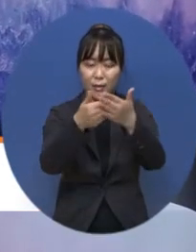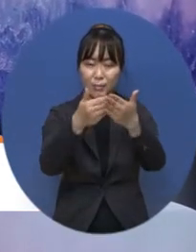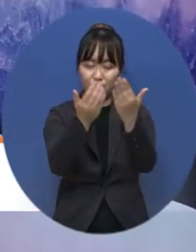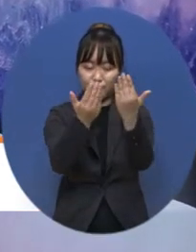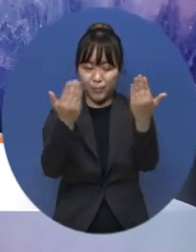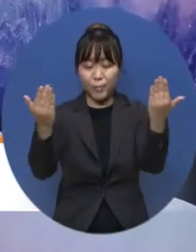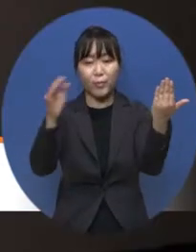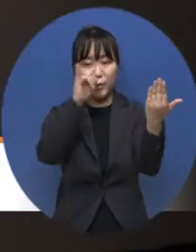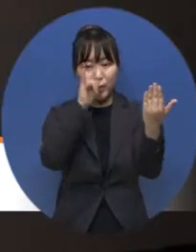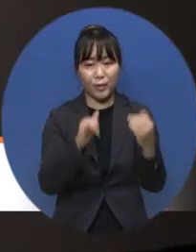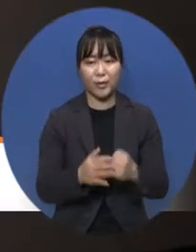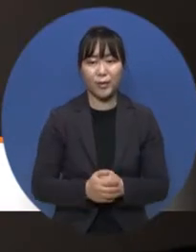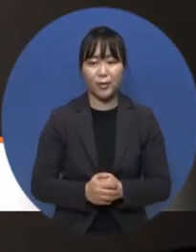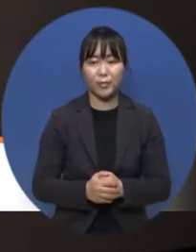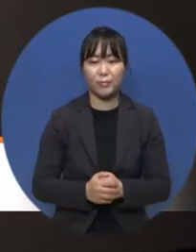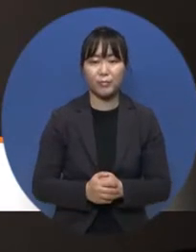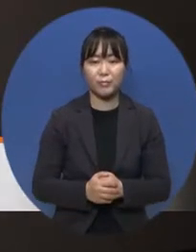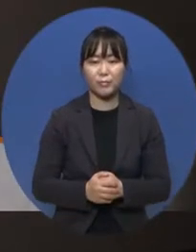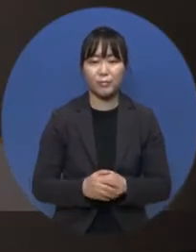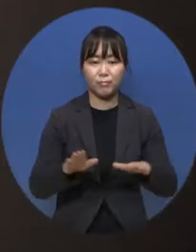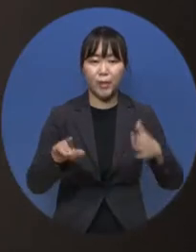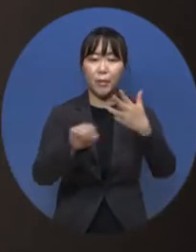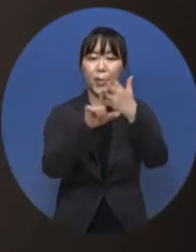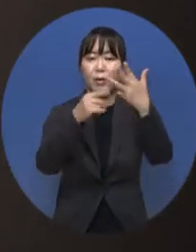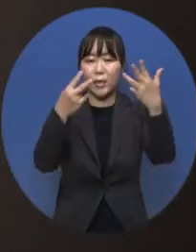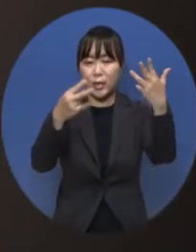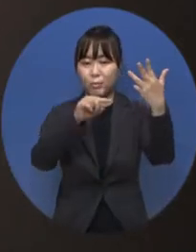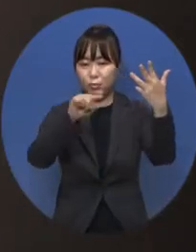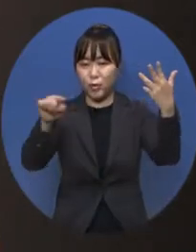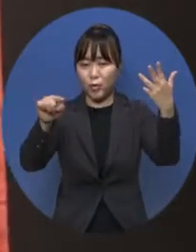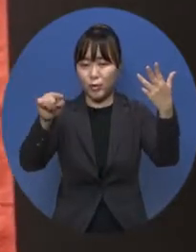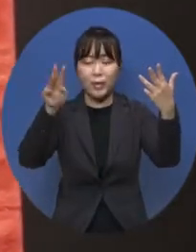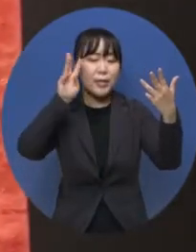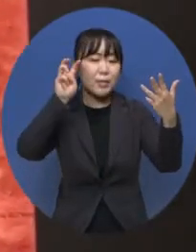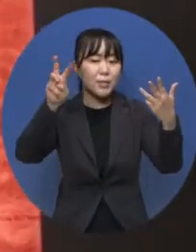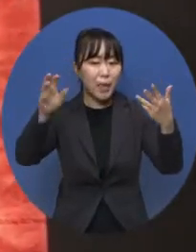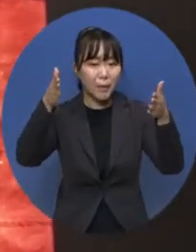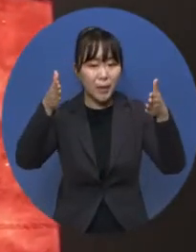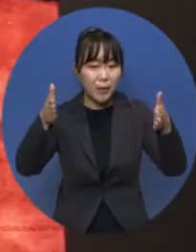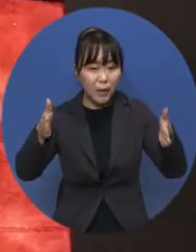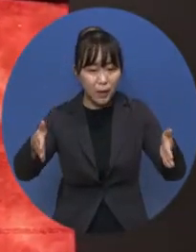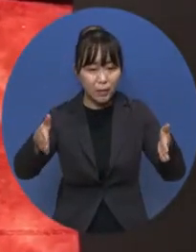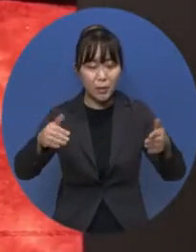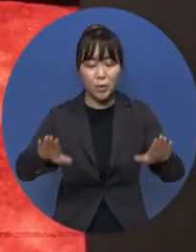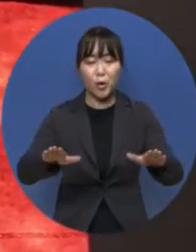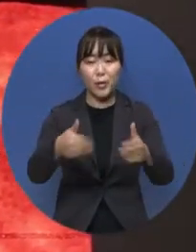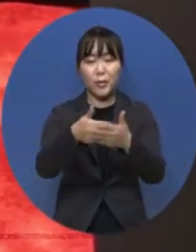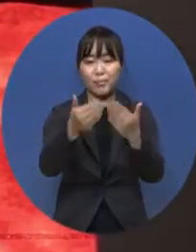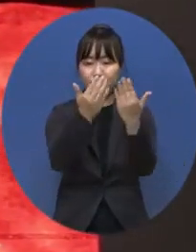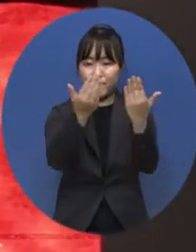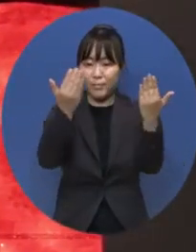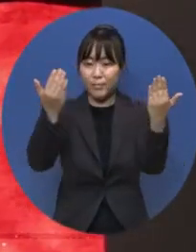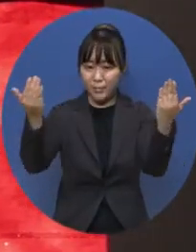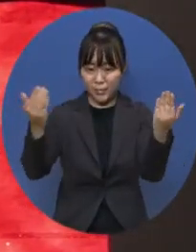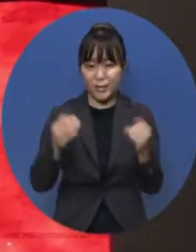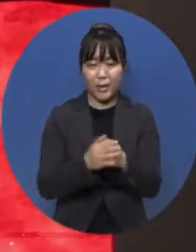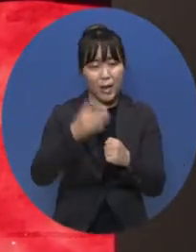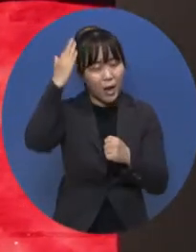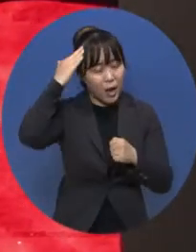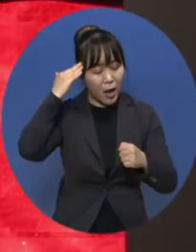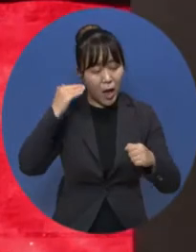있습니다. 오는 8월 2일부터 33일 동안 열리는 이번 전시회는